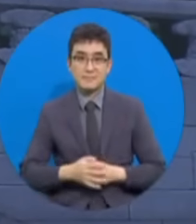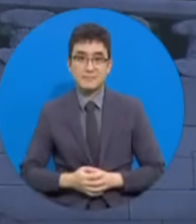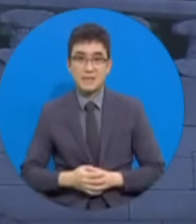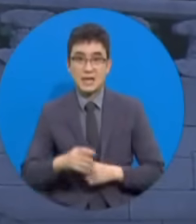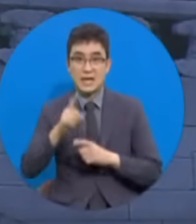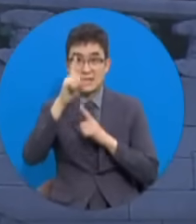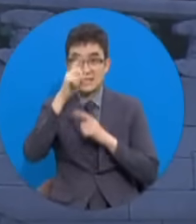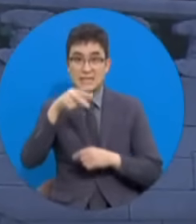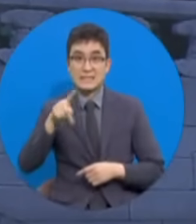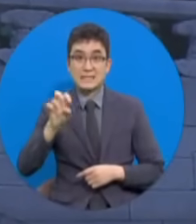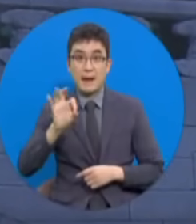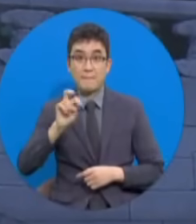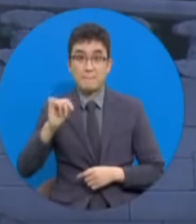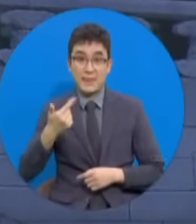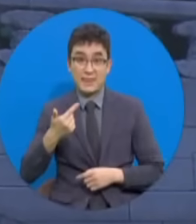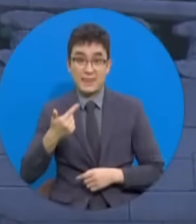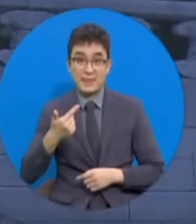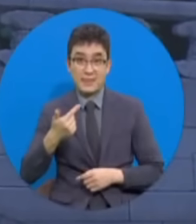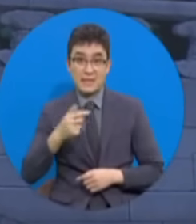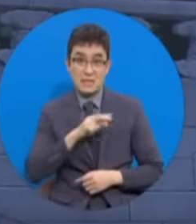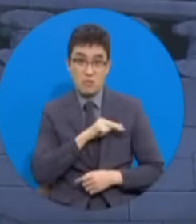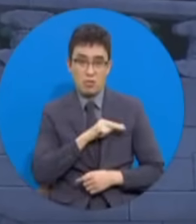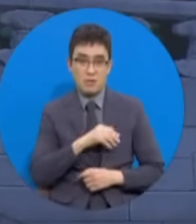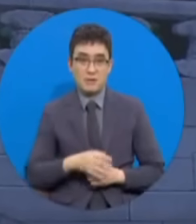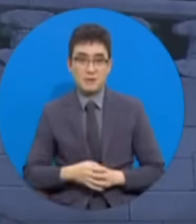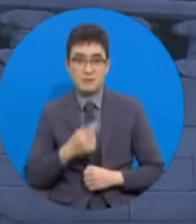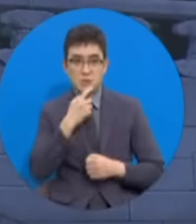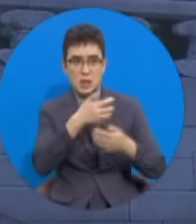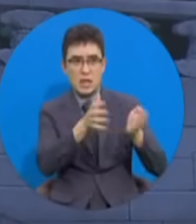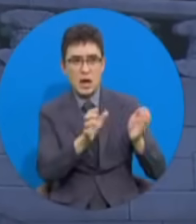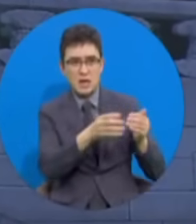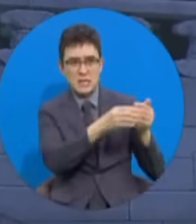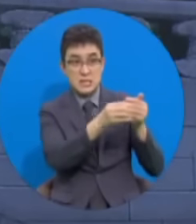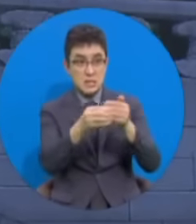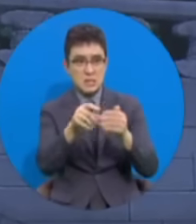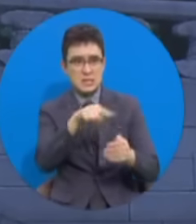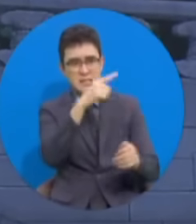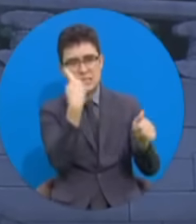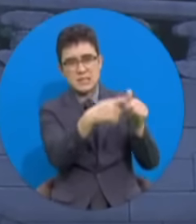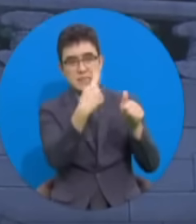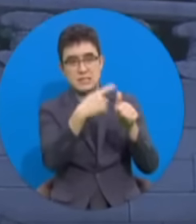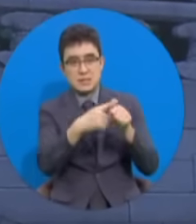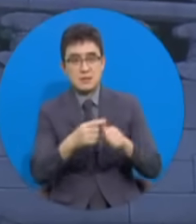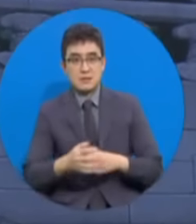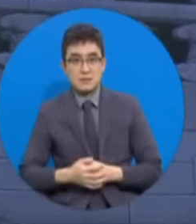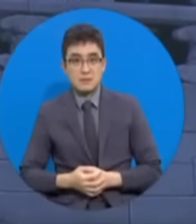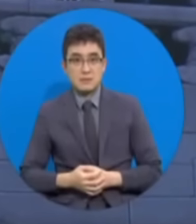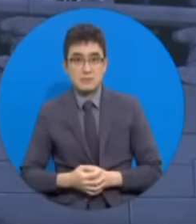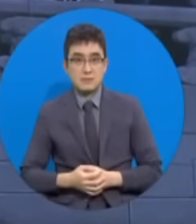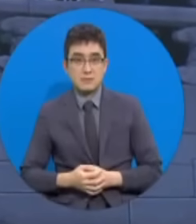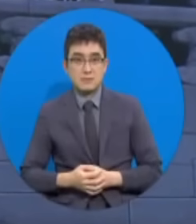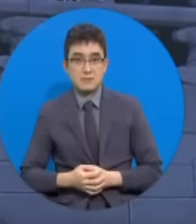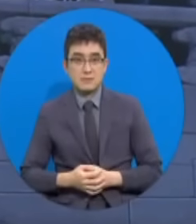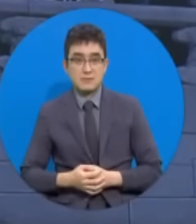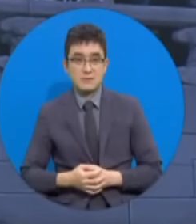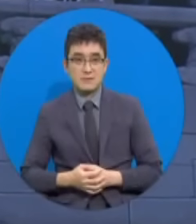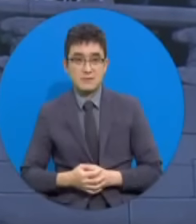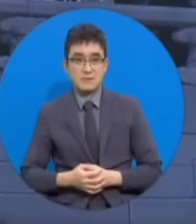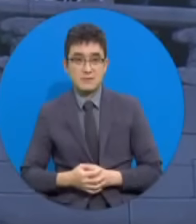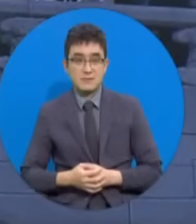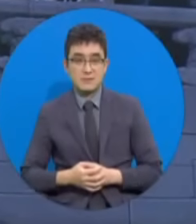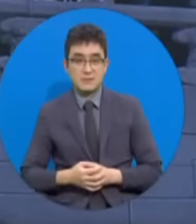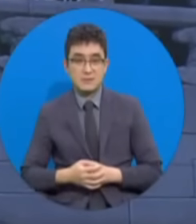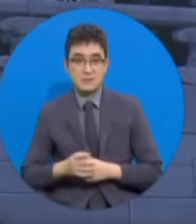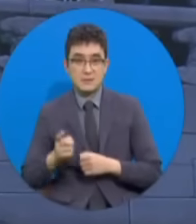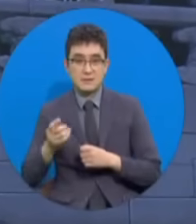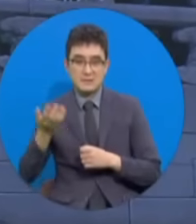이상민 의원이 민주당 지도부를 향해서 쓴소리를 많이 했습니다. 유쾌한 결별 이야기까지 하자 민주당